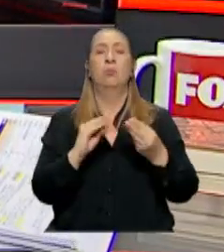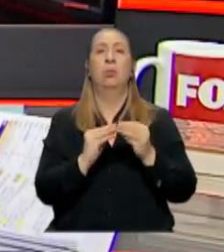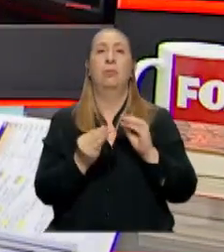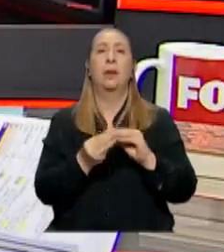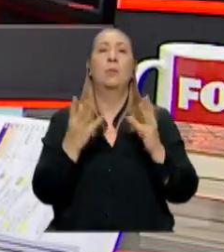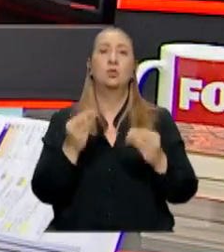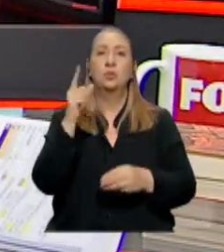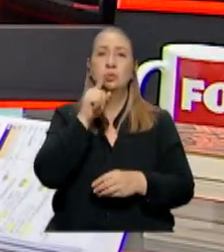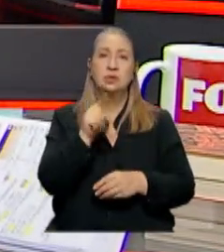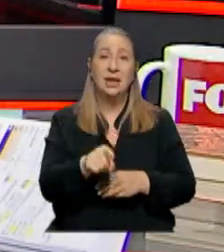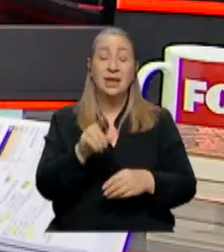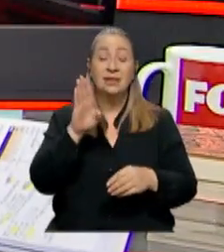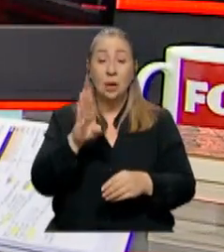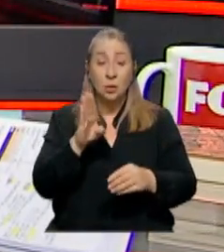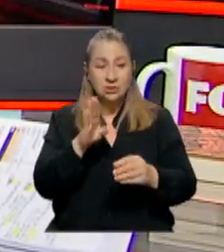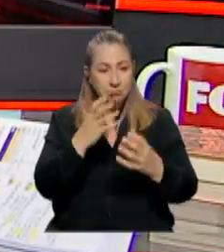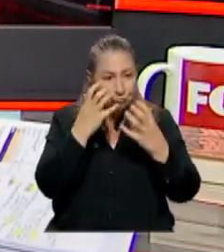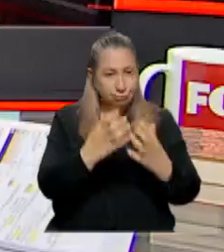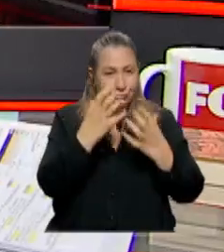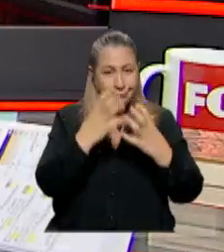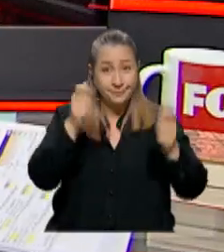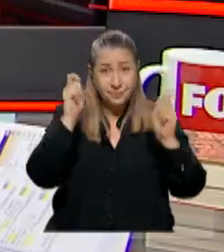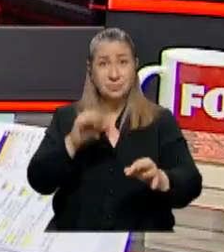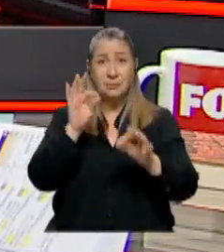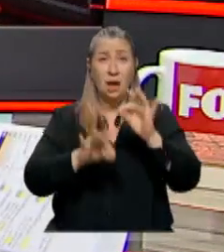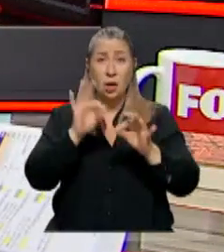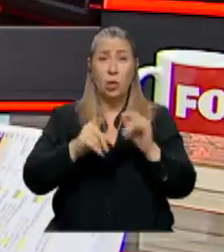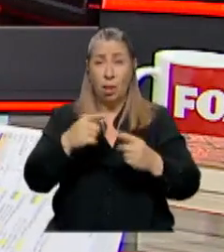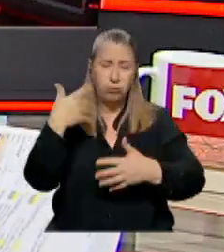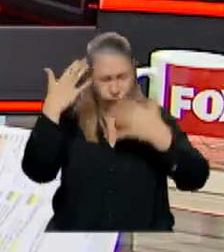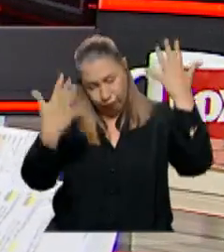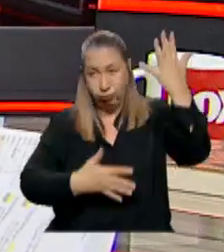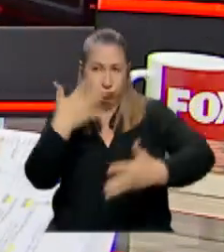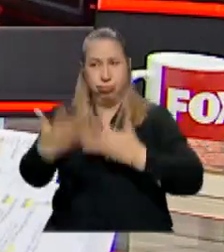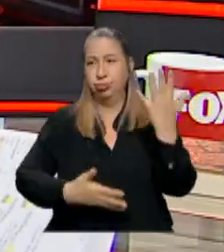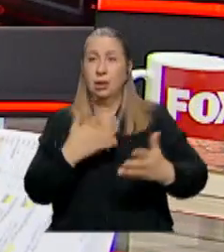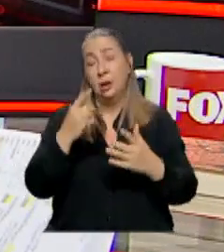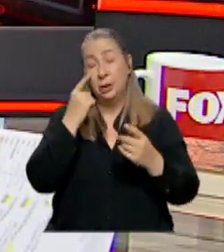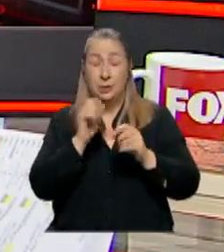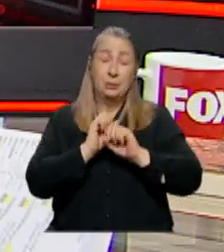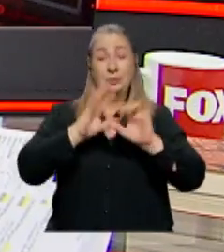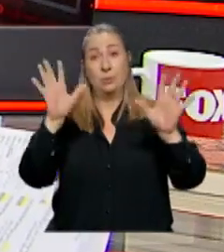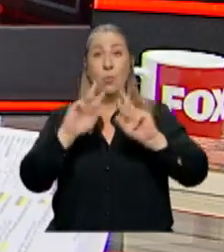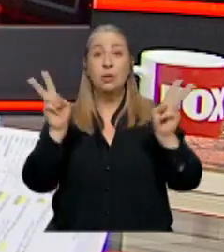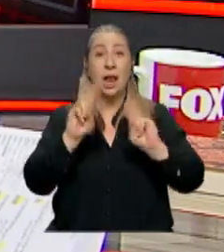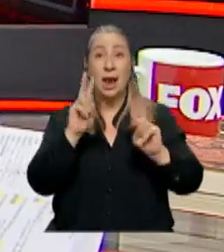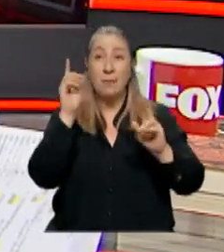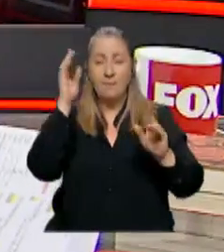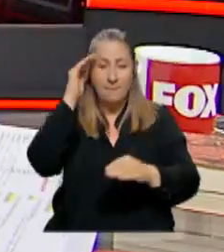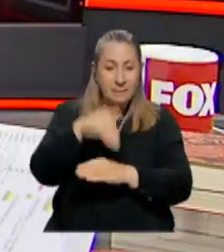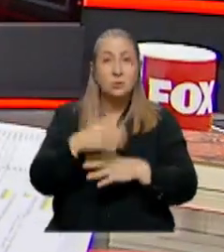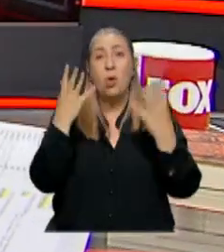sorunlar olduğundandır. Demokrasiye yatırım yapsalar ekonomide bu kadar takla atmalarına, ışıltılı modeller uygulayıp